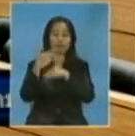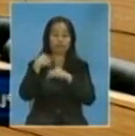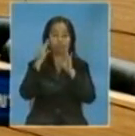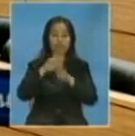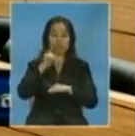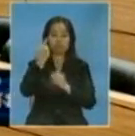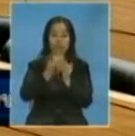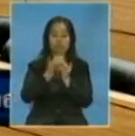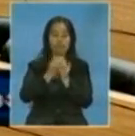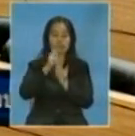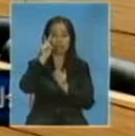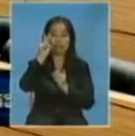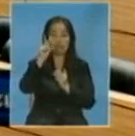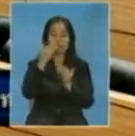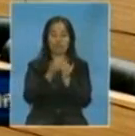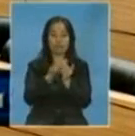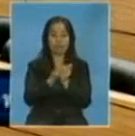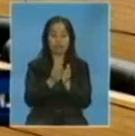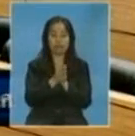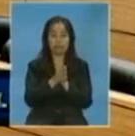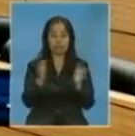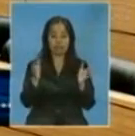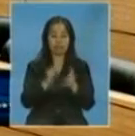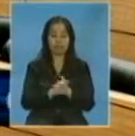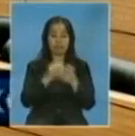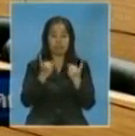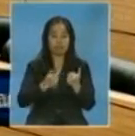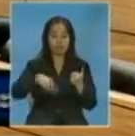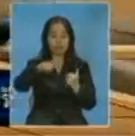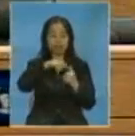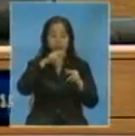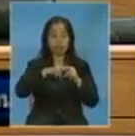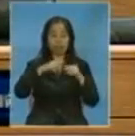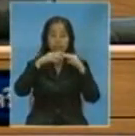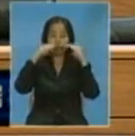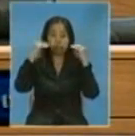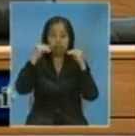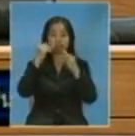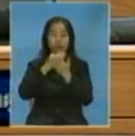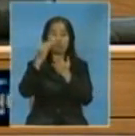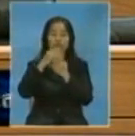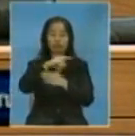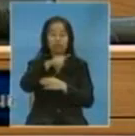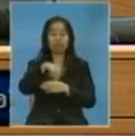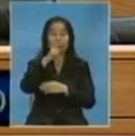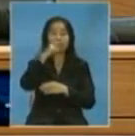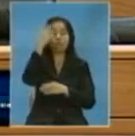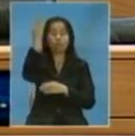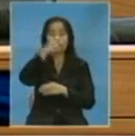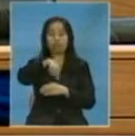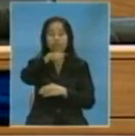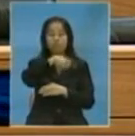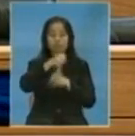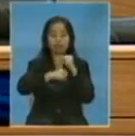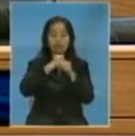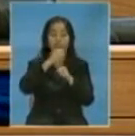การกู้อย่างมโหฬารและยืนยันครับที่นั่งยิ้มในสภาทั้งหมดครับไม่อยู่ถึงวันใช้หนี้ครั้งสุดท้ายแล้วไปก่อนเนื้อหนาอีก50